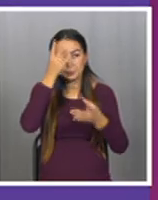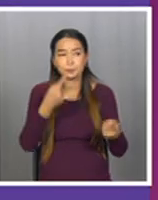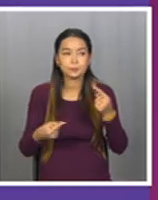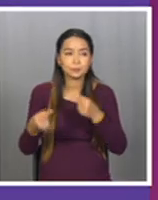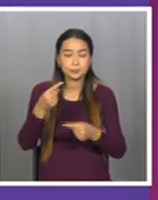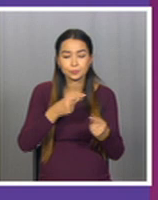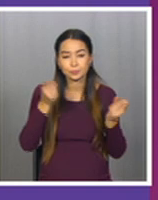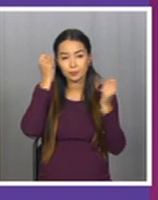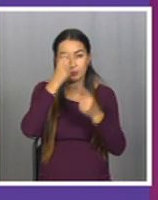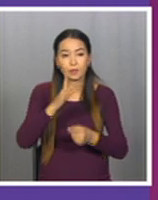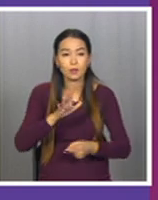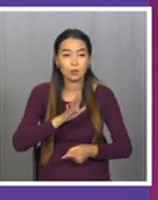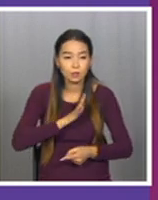қарым-қатынасын